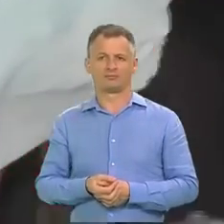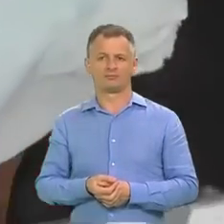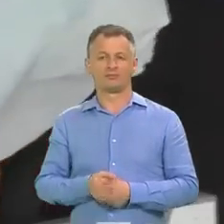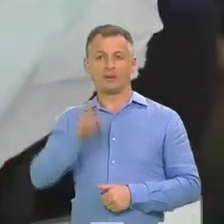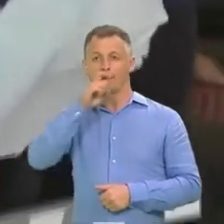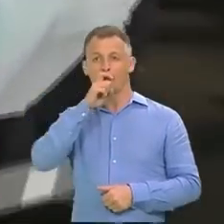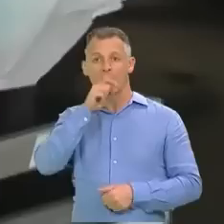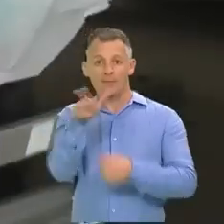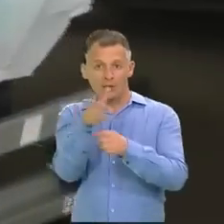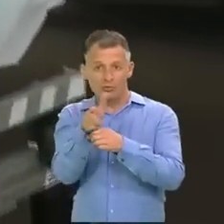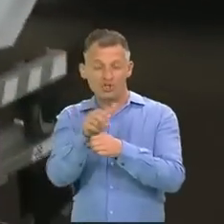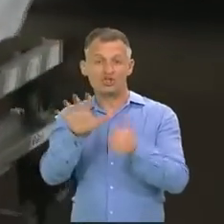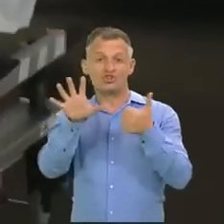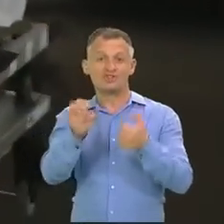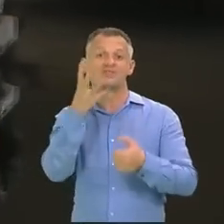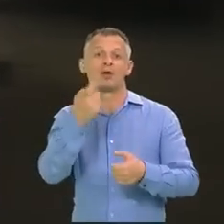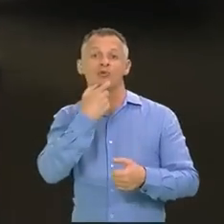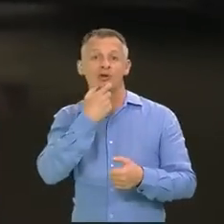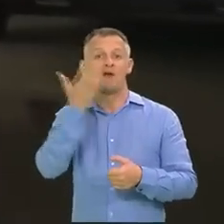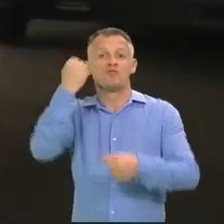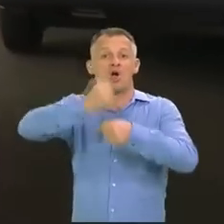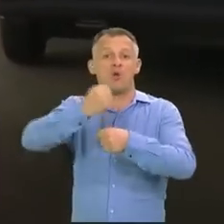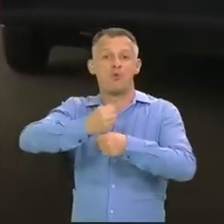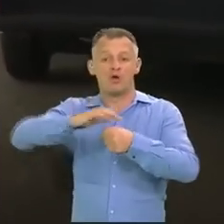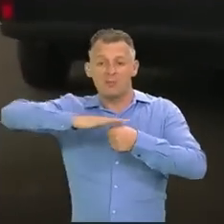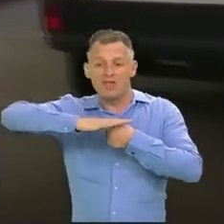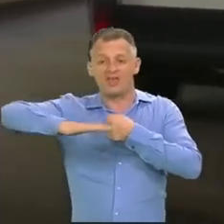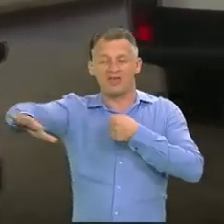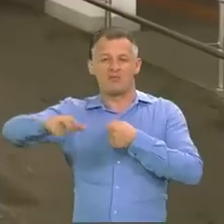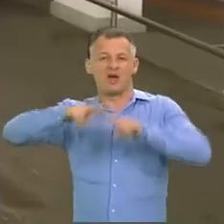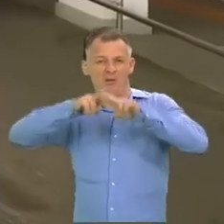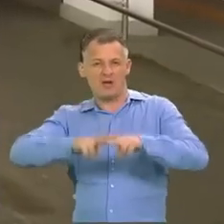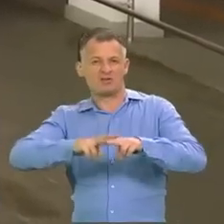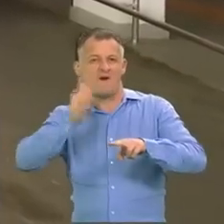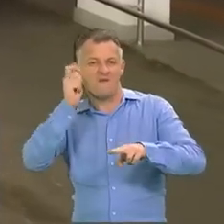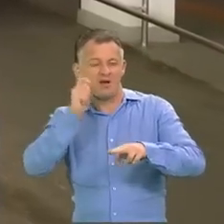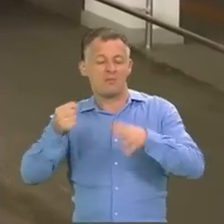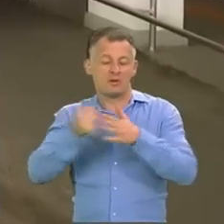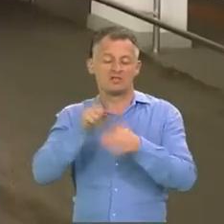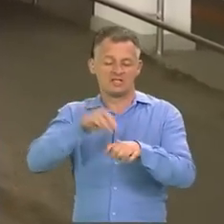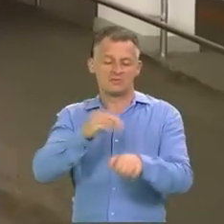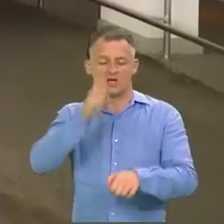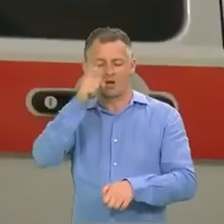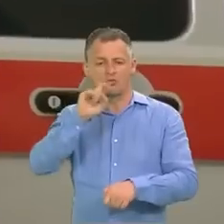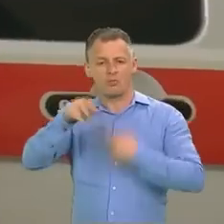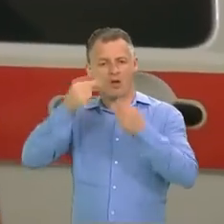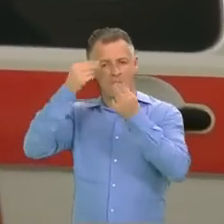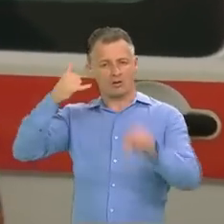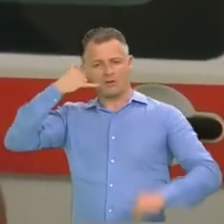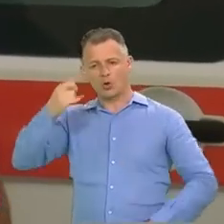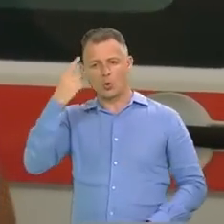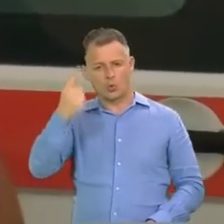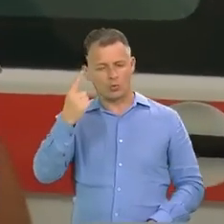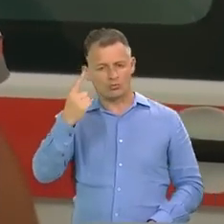Bărbatul din imagine are 64 de ani. Era la muncă pe câmp și a stat atât de mult în soare, până i s-a făcut rău și a sunat după ajutor. Munca în